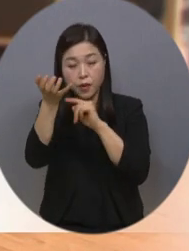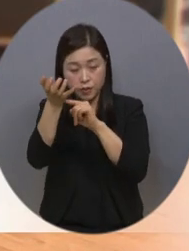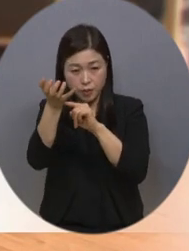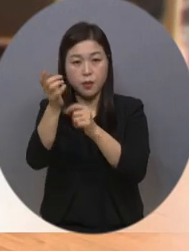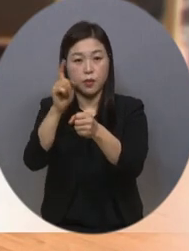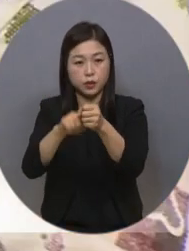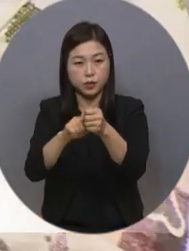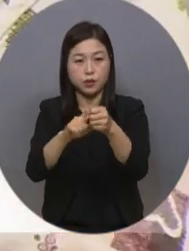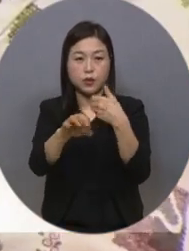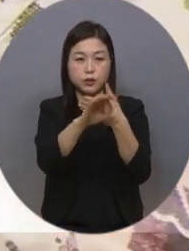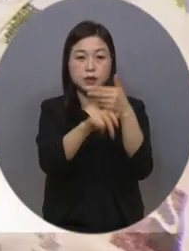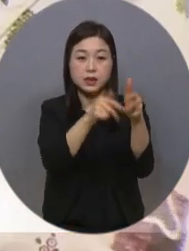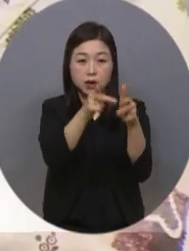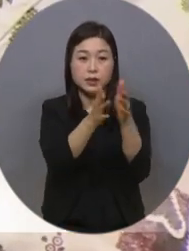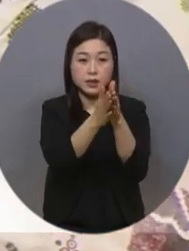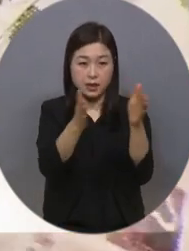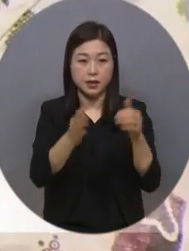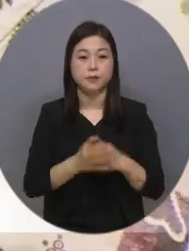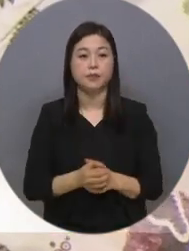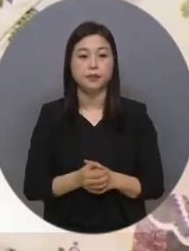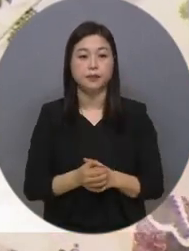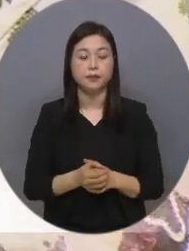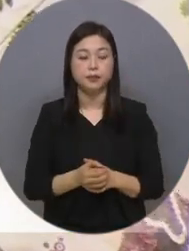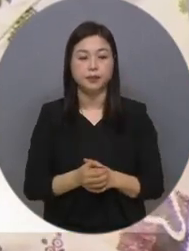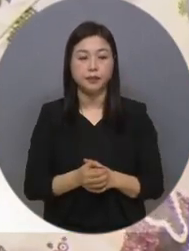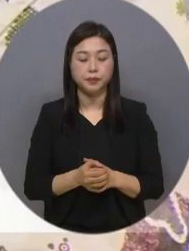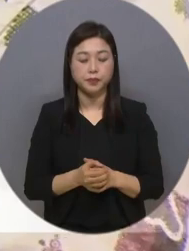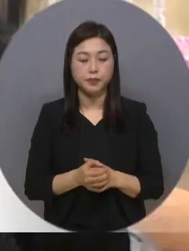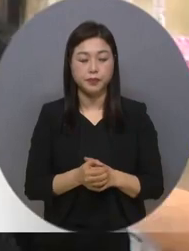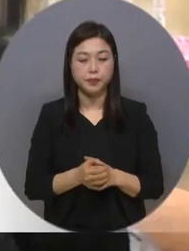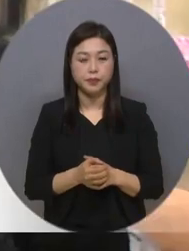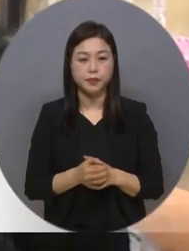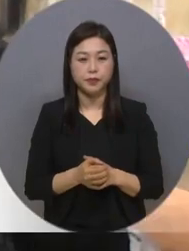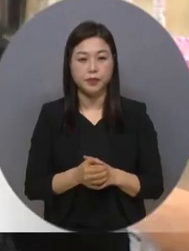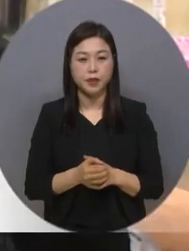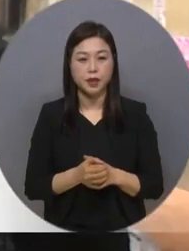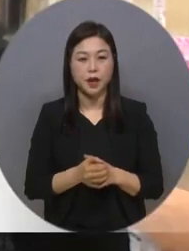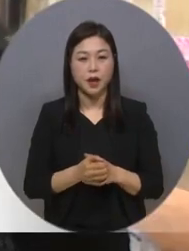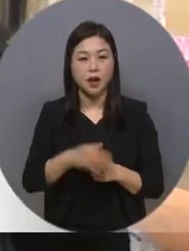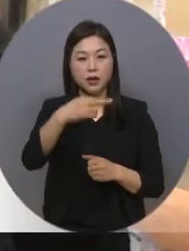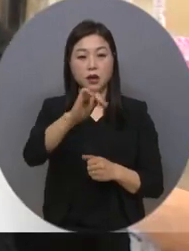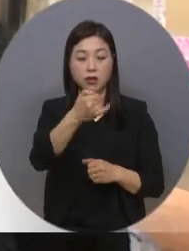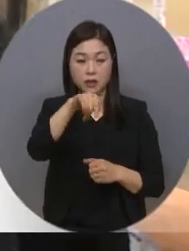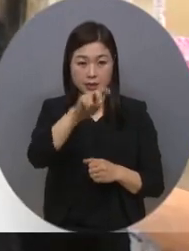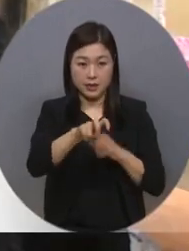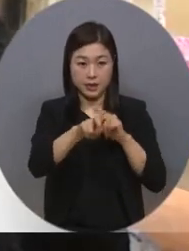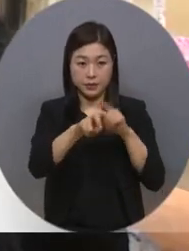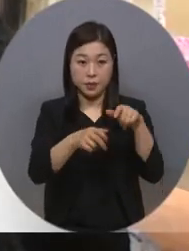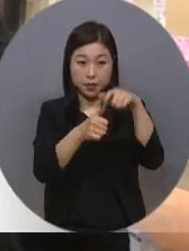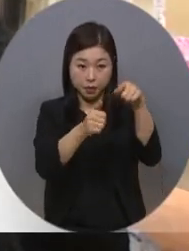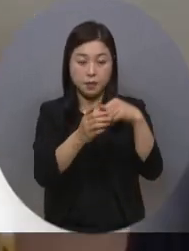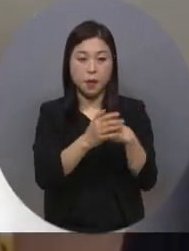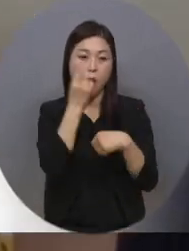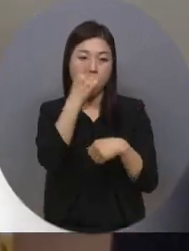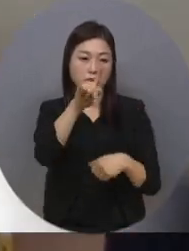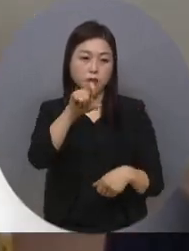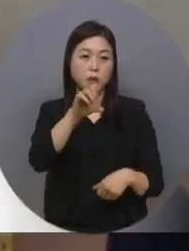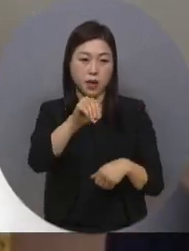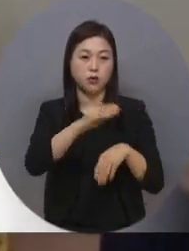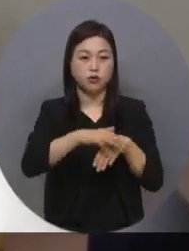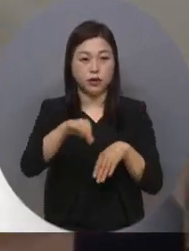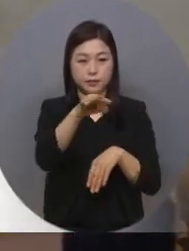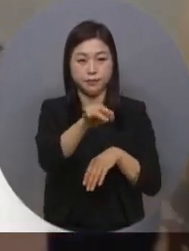시범사업을 실시한다고 밝혔습니다. 선임 요양보호사로 선정이 되면 월 15만 원의 수당이 지급되며